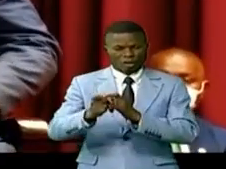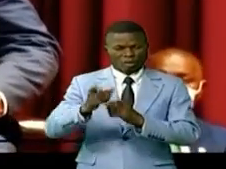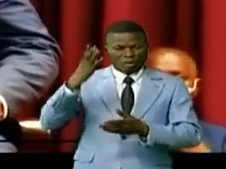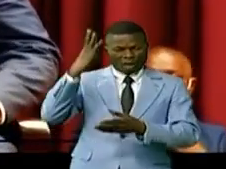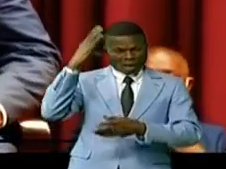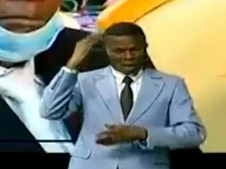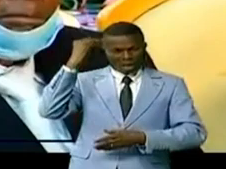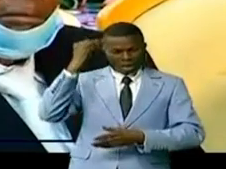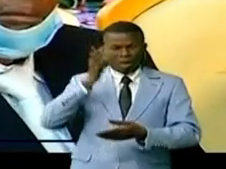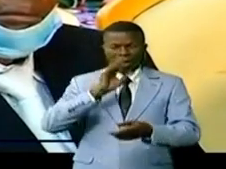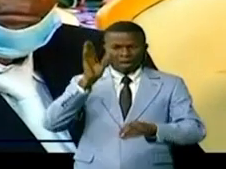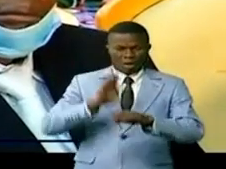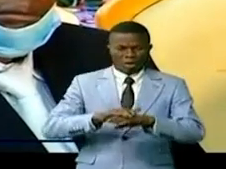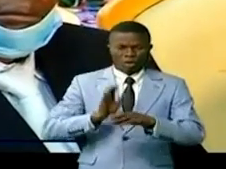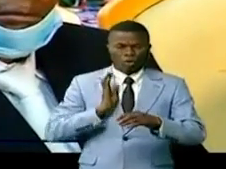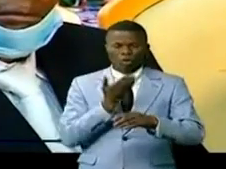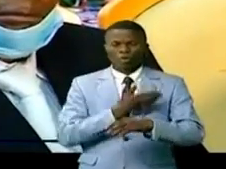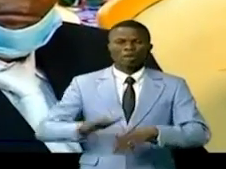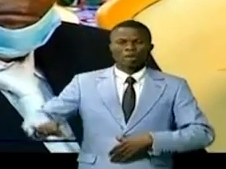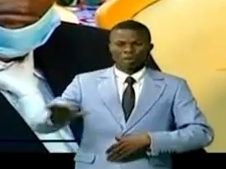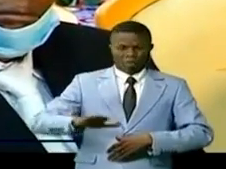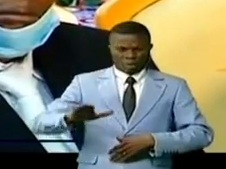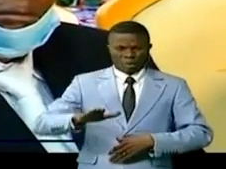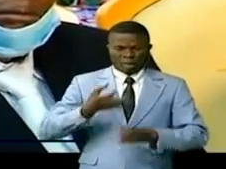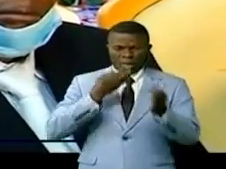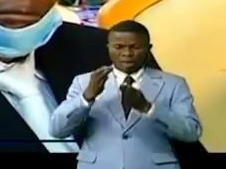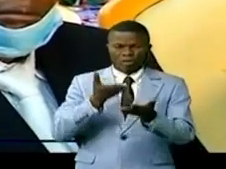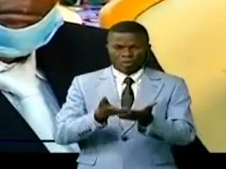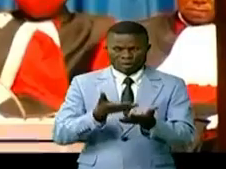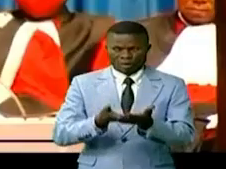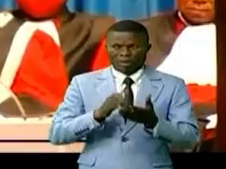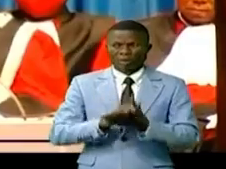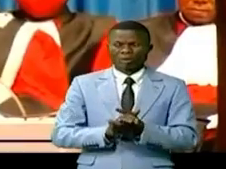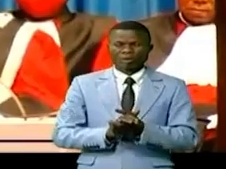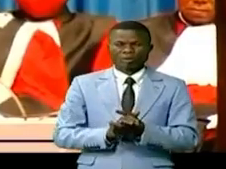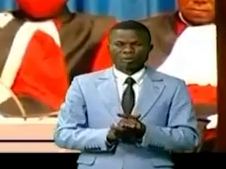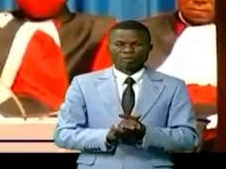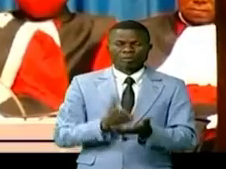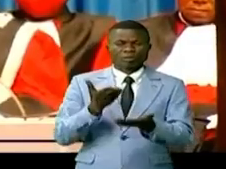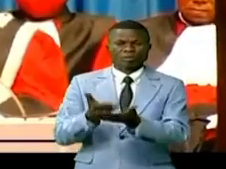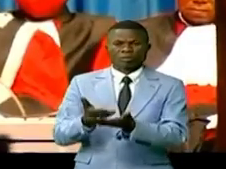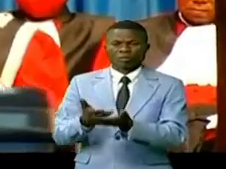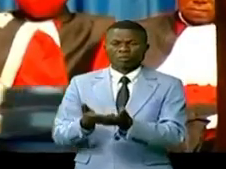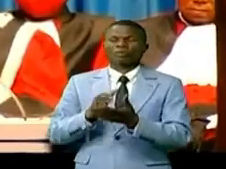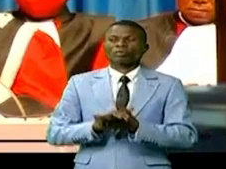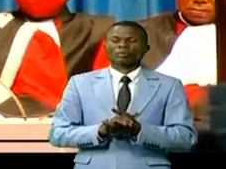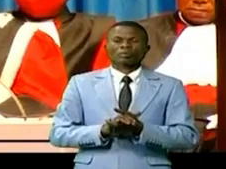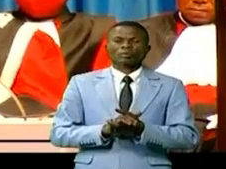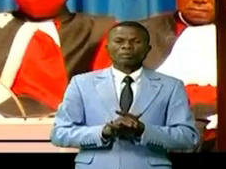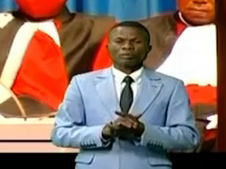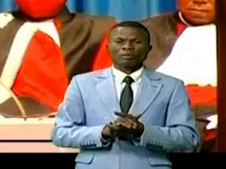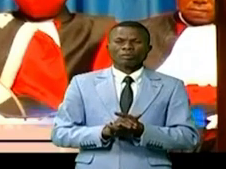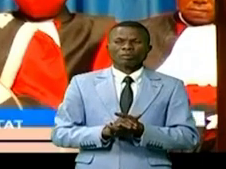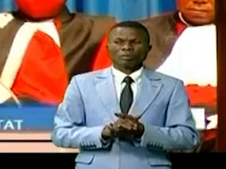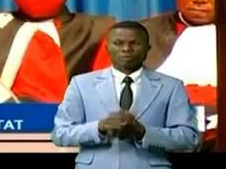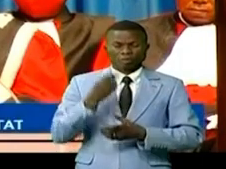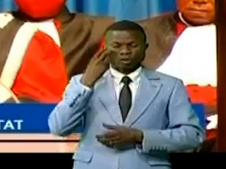souffler sur la justice du pays, a-t-il argumenté. C'est d'une part un immense